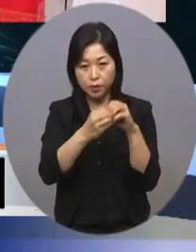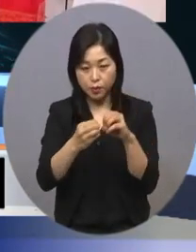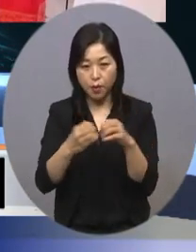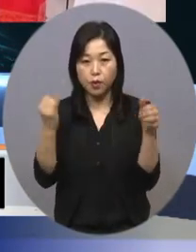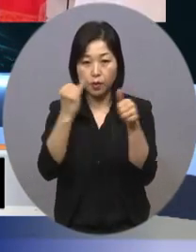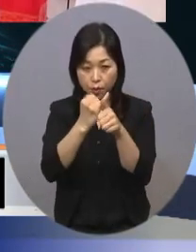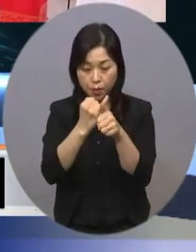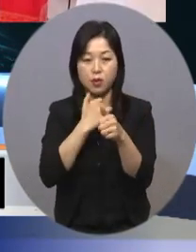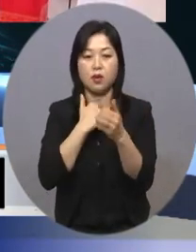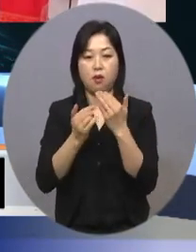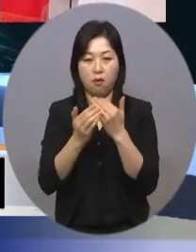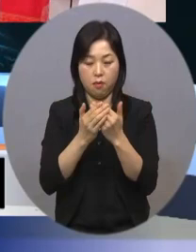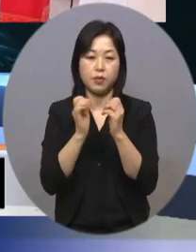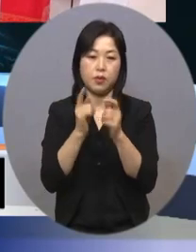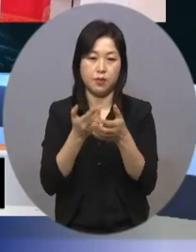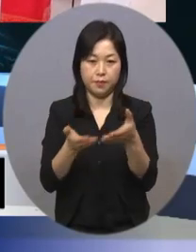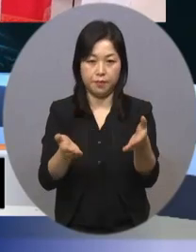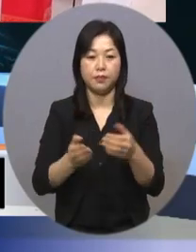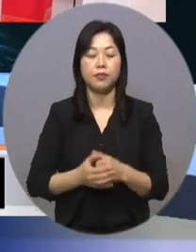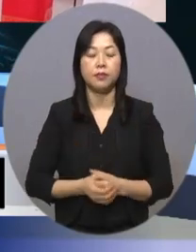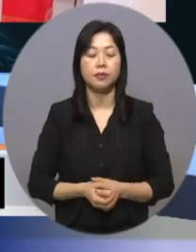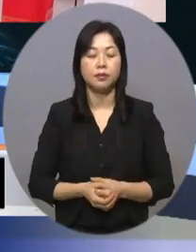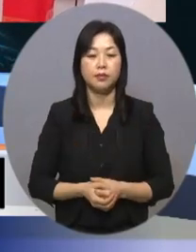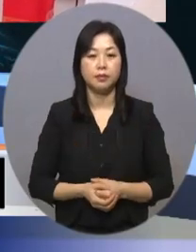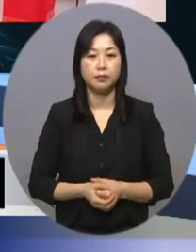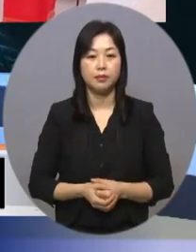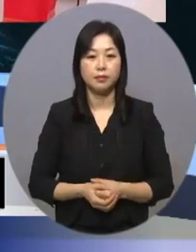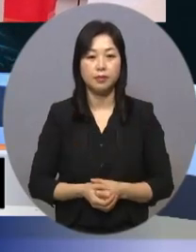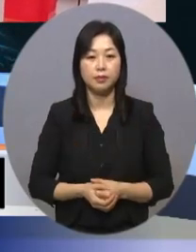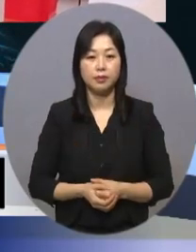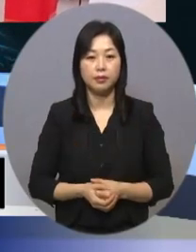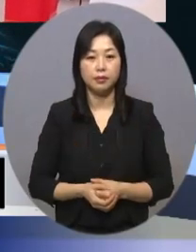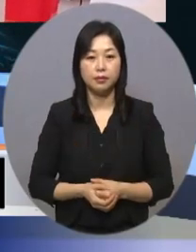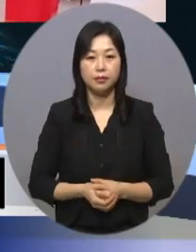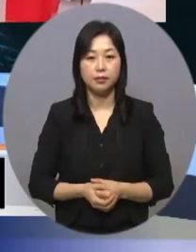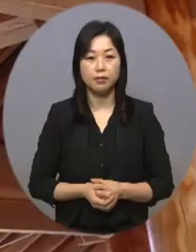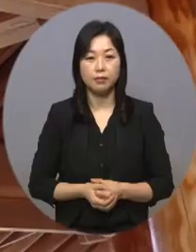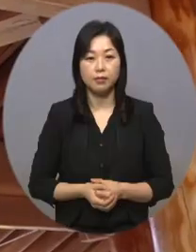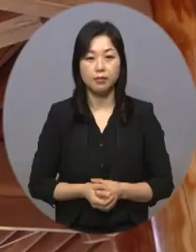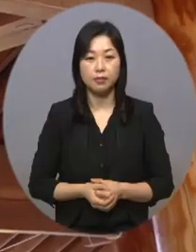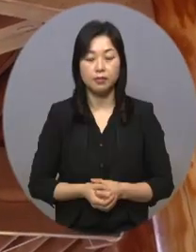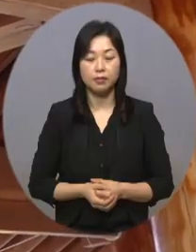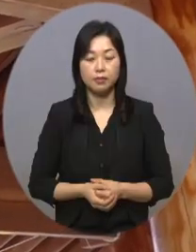기회를 선물했는데요. 그 현장에 권용찬 기자가 다녀왔습니다.